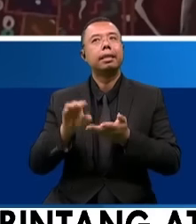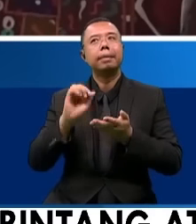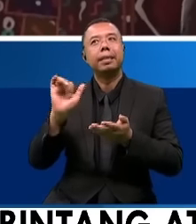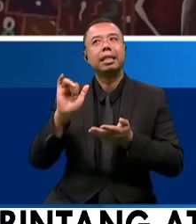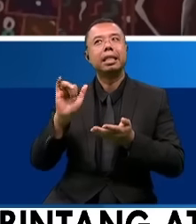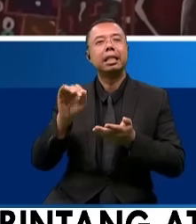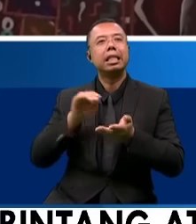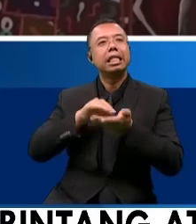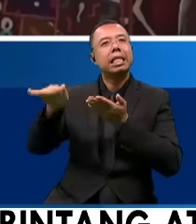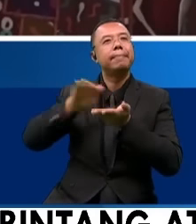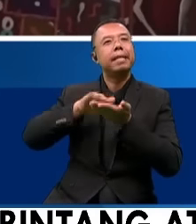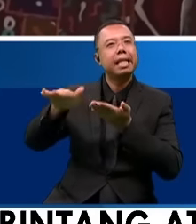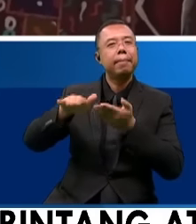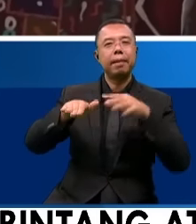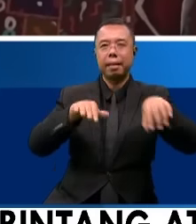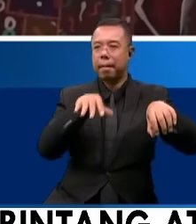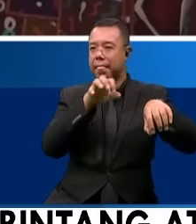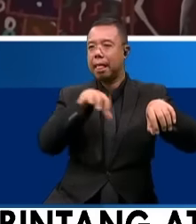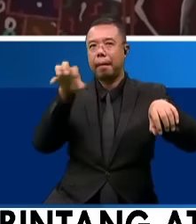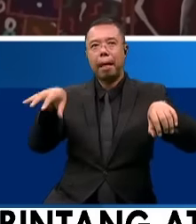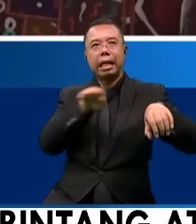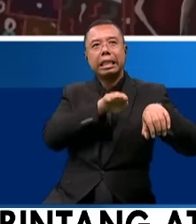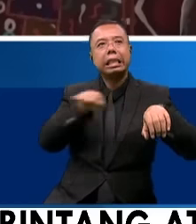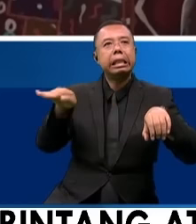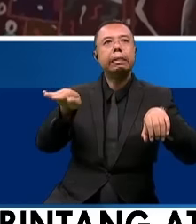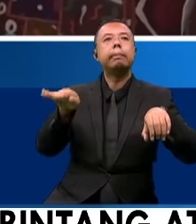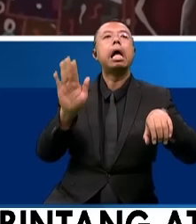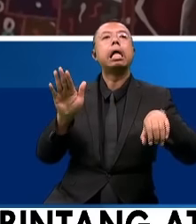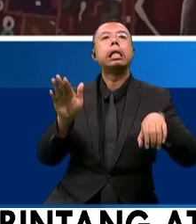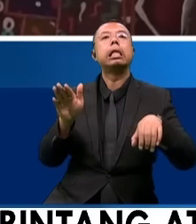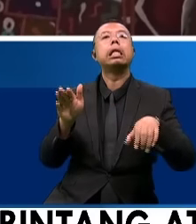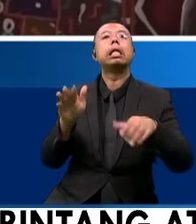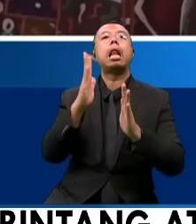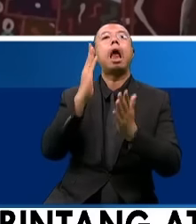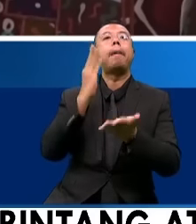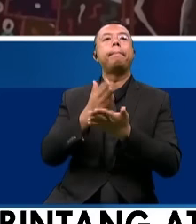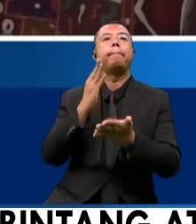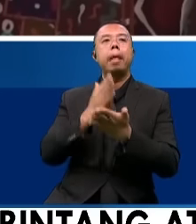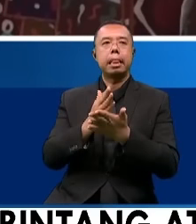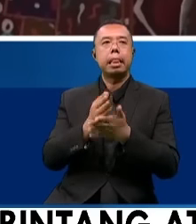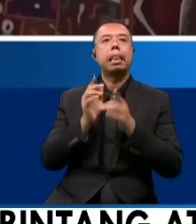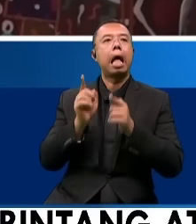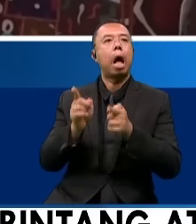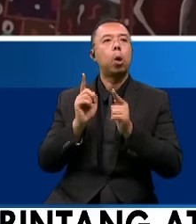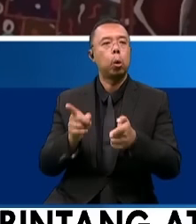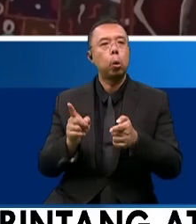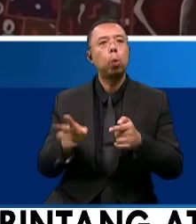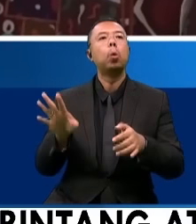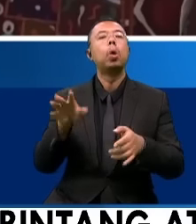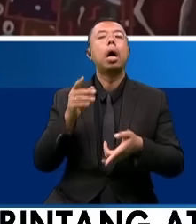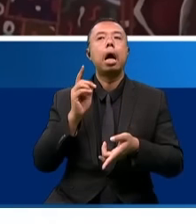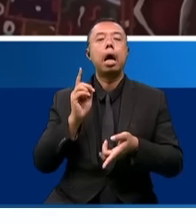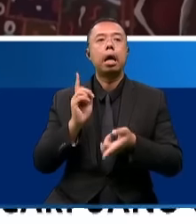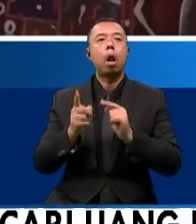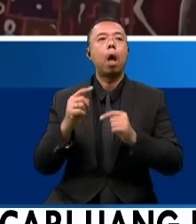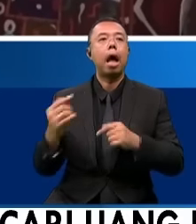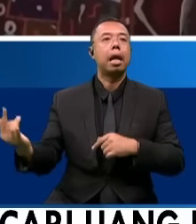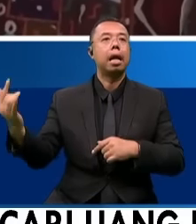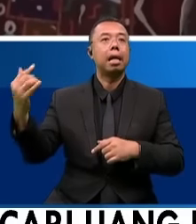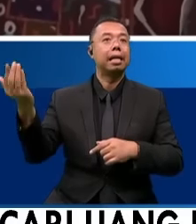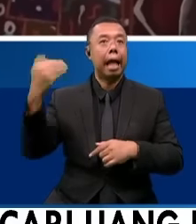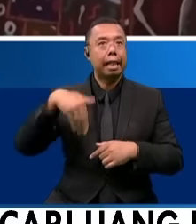yang dari satu titik ke titik yang lain itu akan ee terganggu termasuk Apabila ada yang ke Indonesia